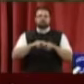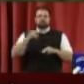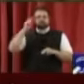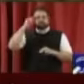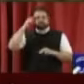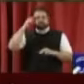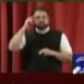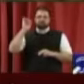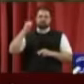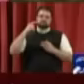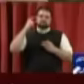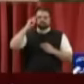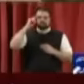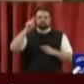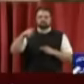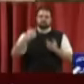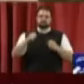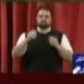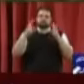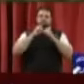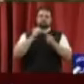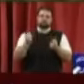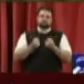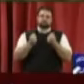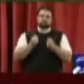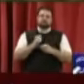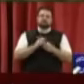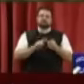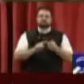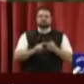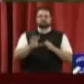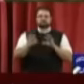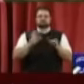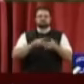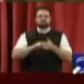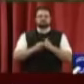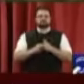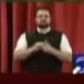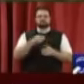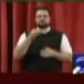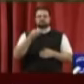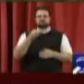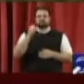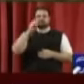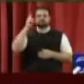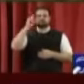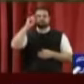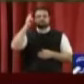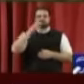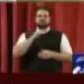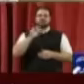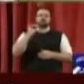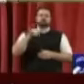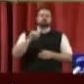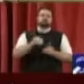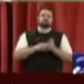creierul toată noaptea lucrează, îți găsești, îți faci conexiuni, îți găsești soluții, dimineața te trebuie să... A, așa trebuie să fac. Deci tu seara, înainte de